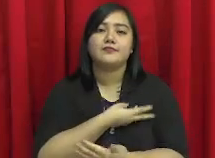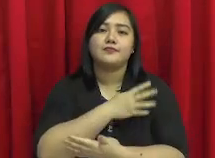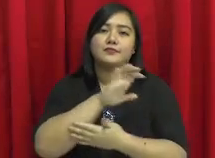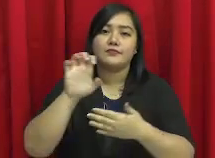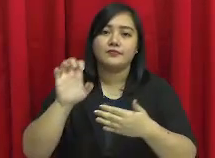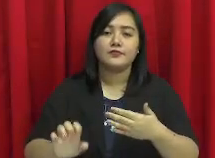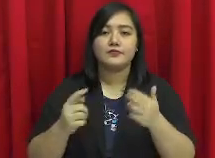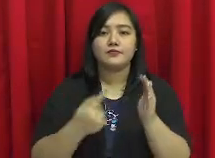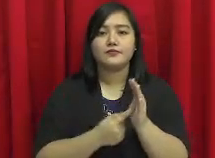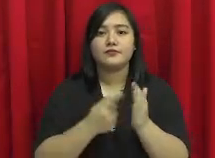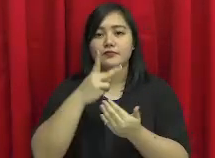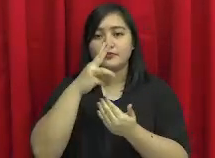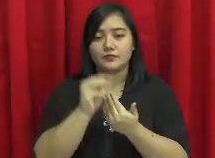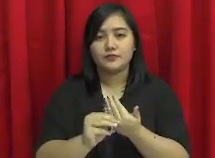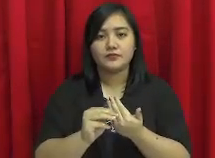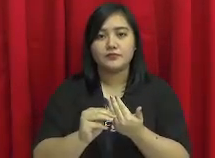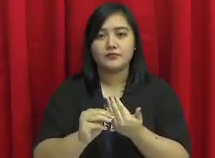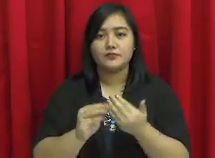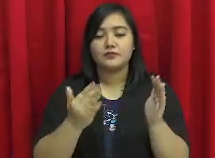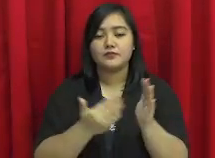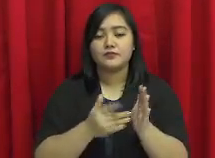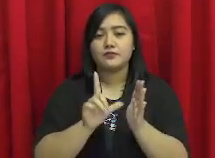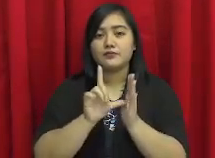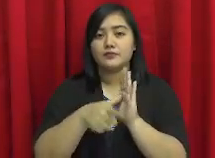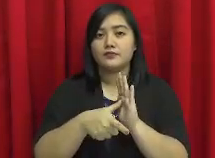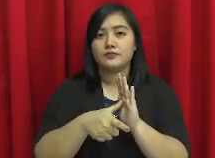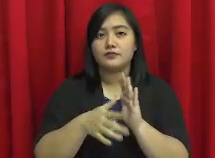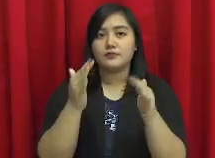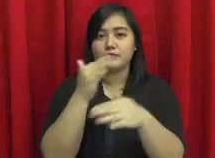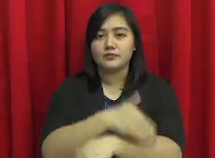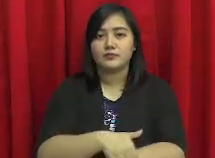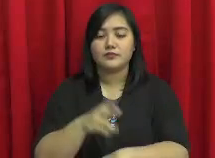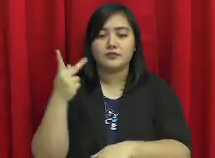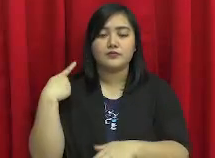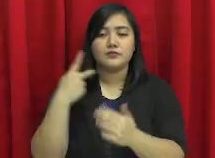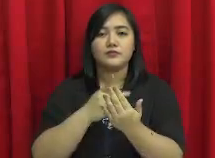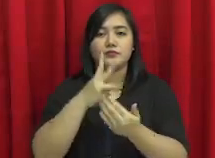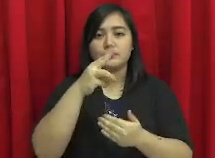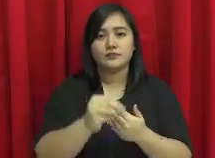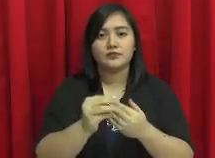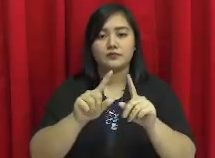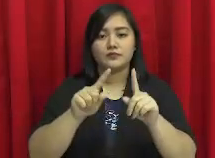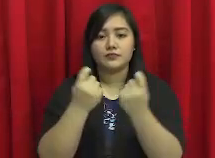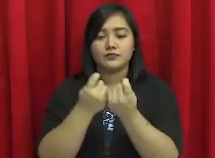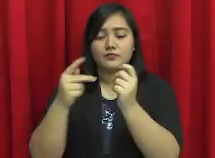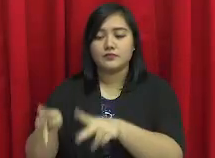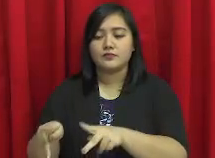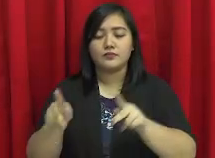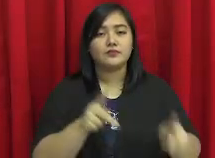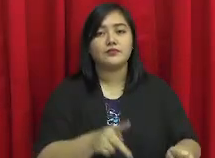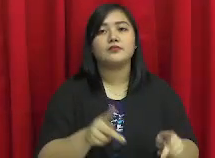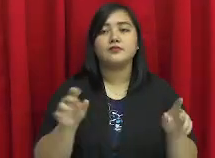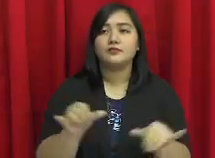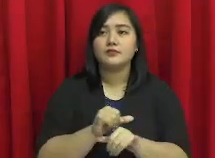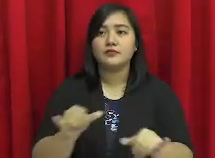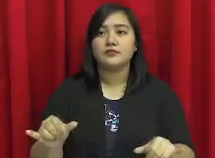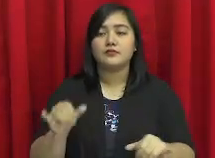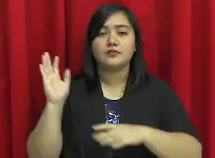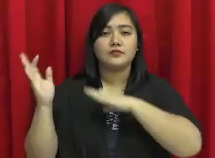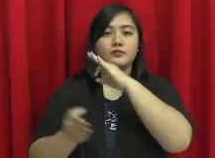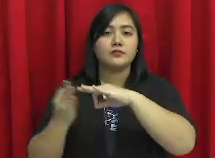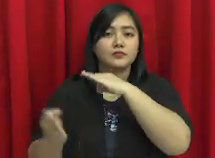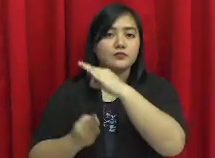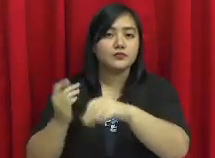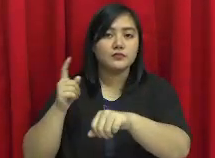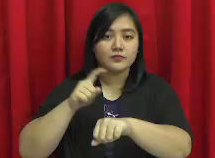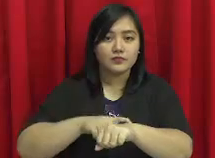programa. And of course, mamayang gabi, ang tabayanan nyo po muli, meron tayong programa, the preparation, and also the fellowship time natin